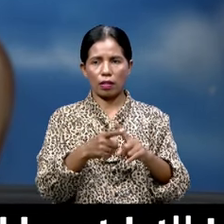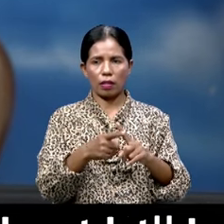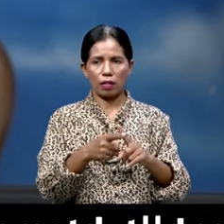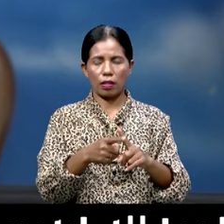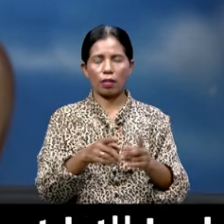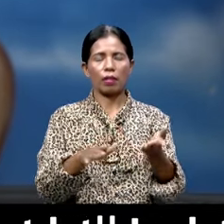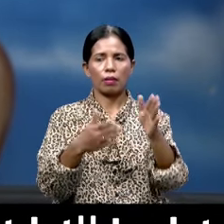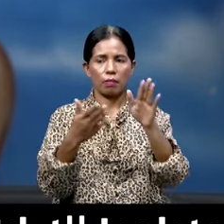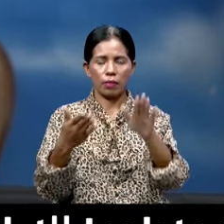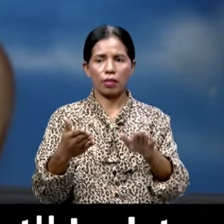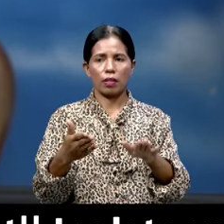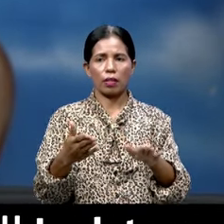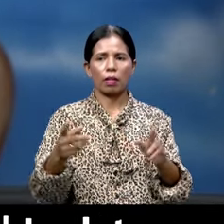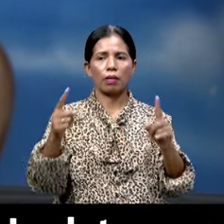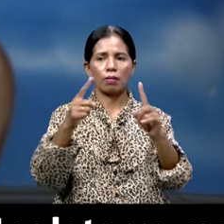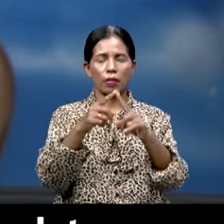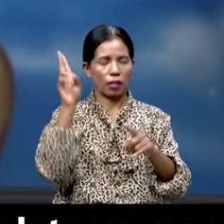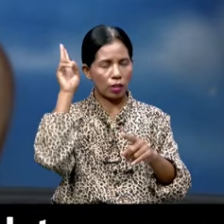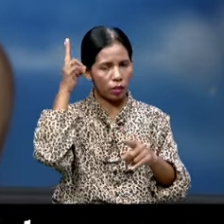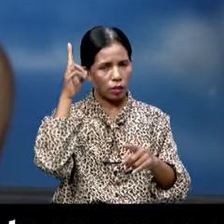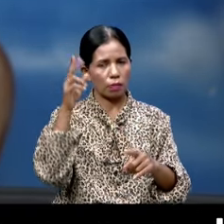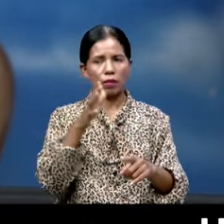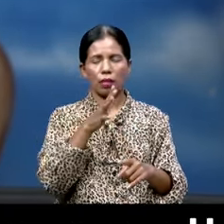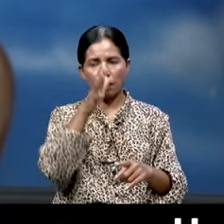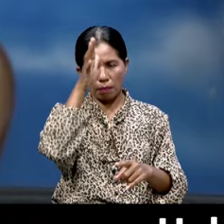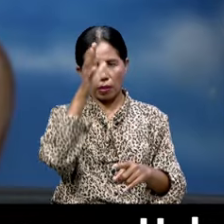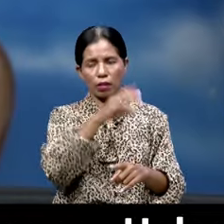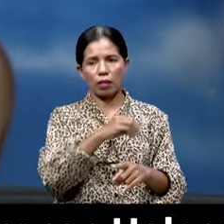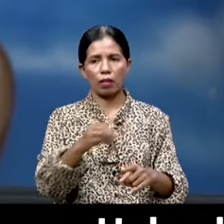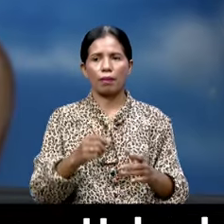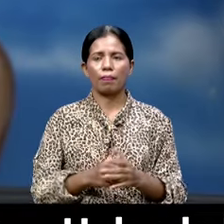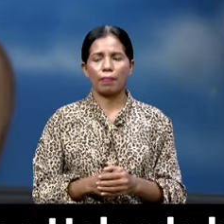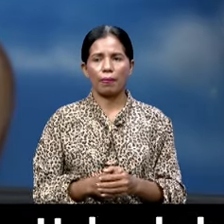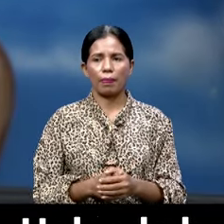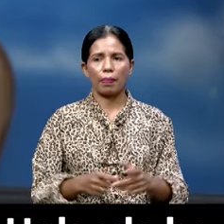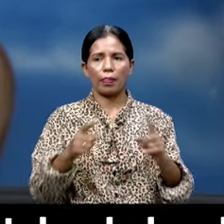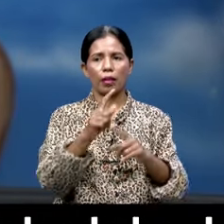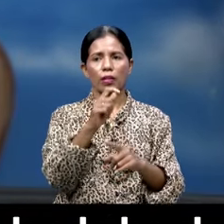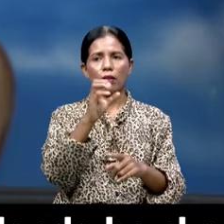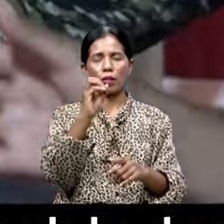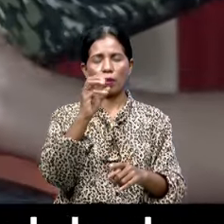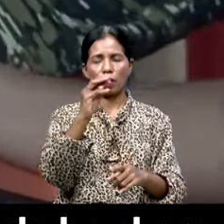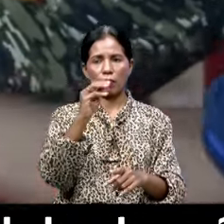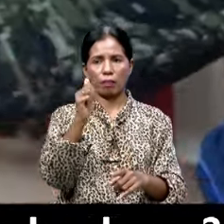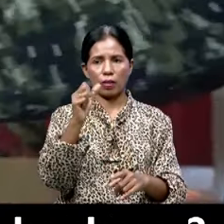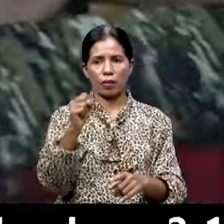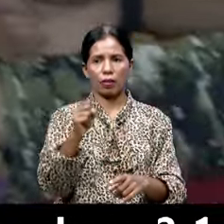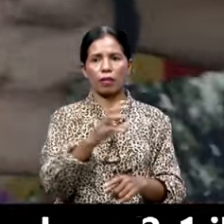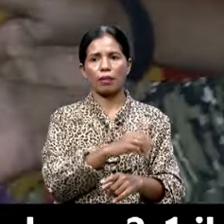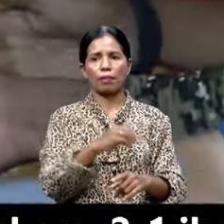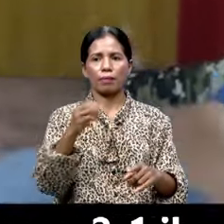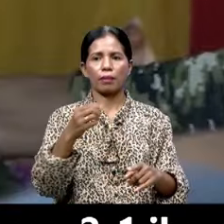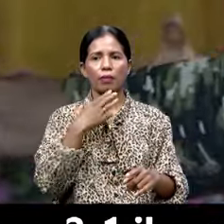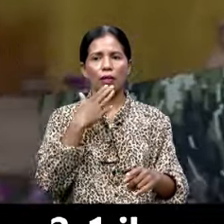mati biar nasyaran baitannya tium baitannya apa baitannya abo Thomas Alves nyasalan. Saudoso Thomas